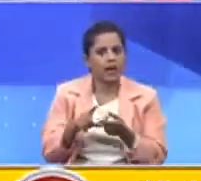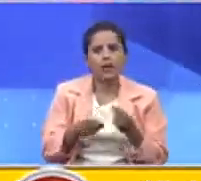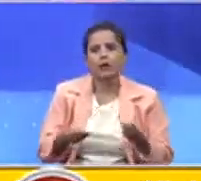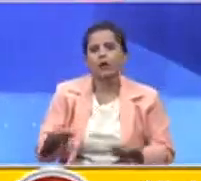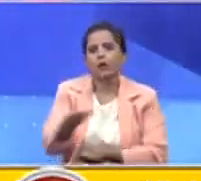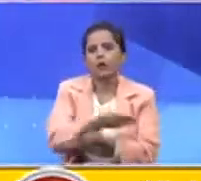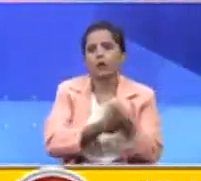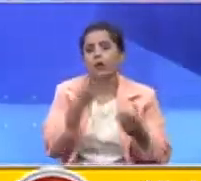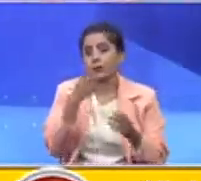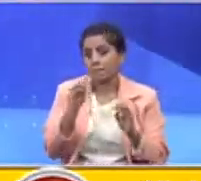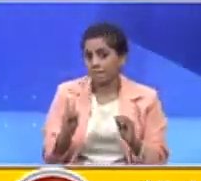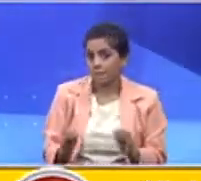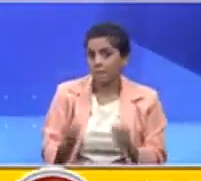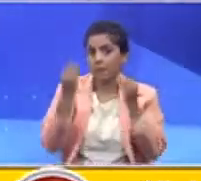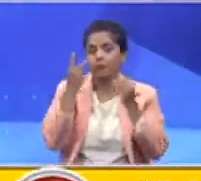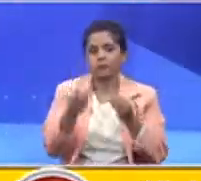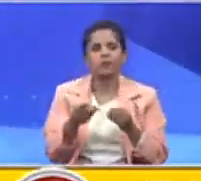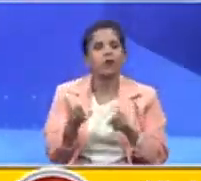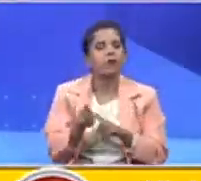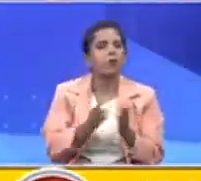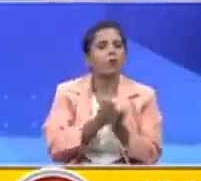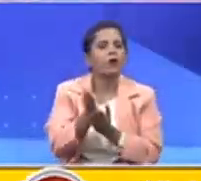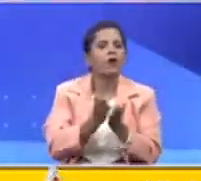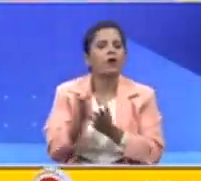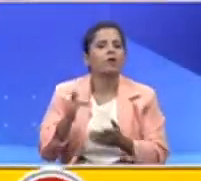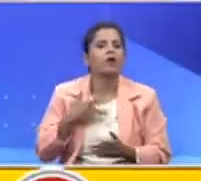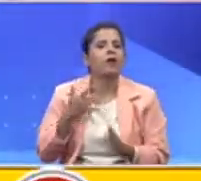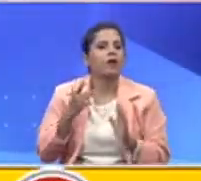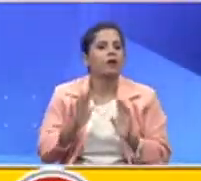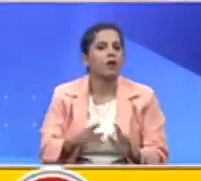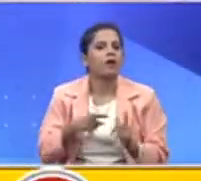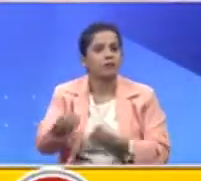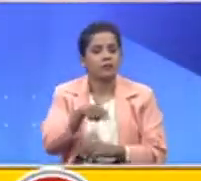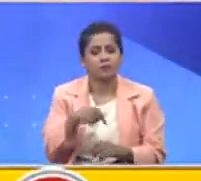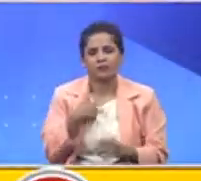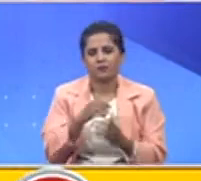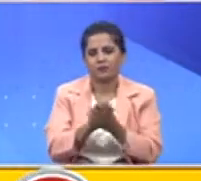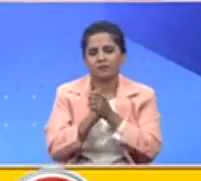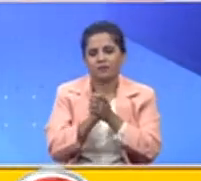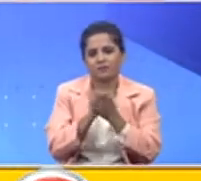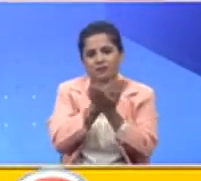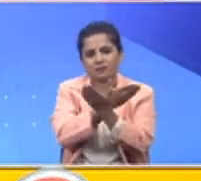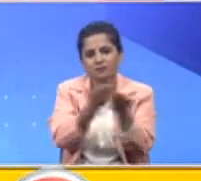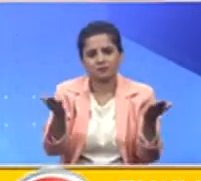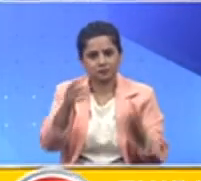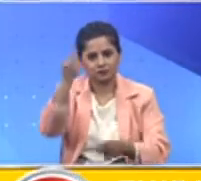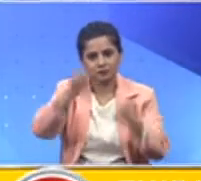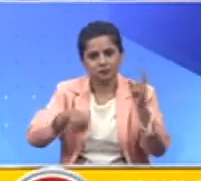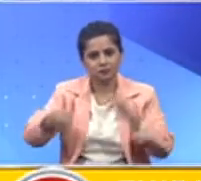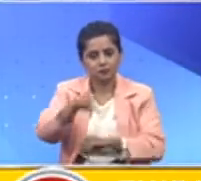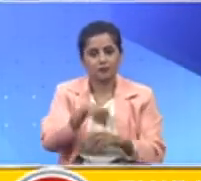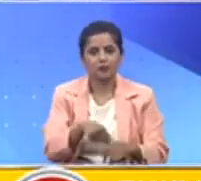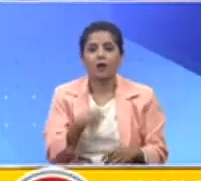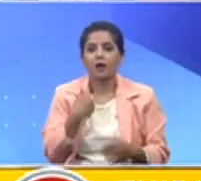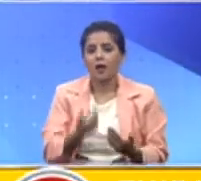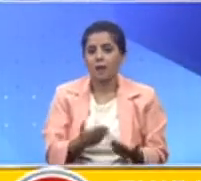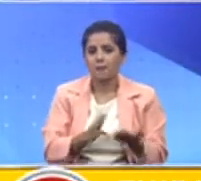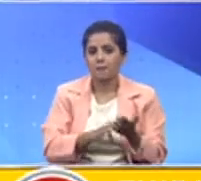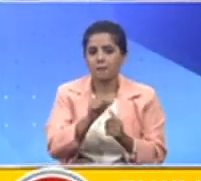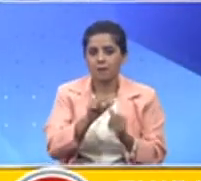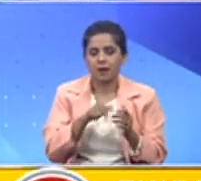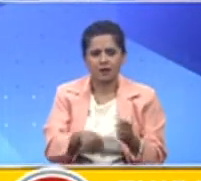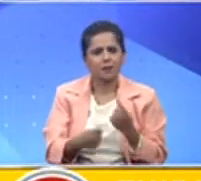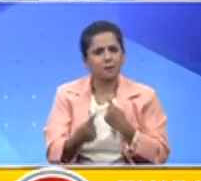तरक्री का भी जर्या बन रहा है मेरे पहरे देश भात्षियों मन की बात में